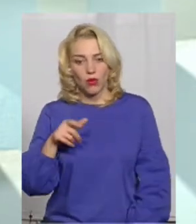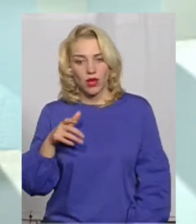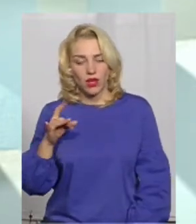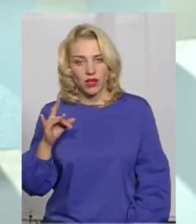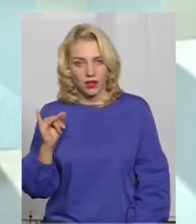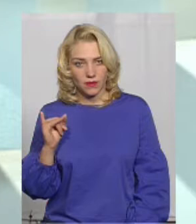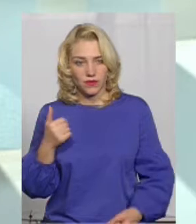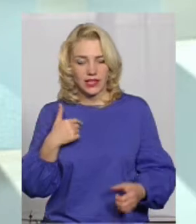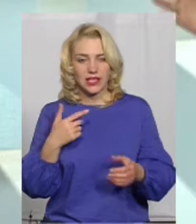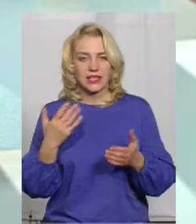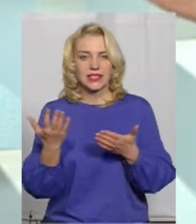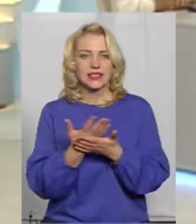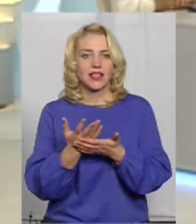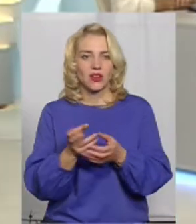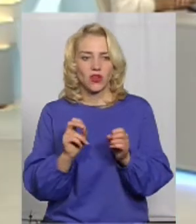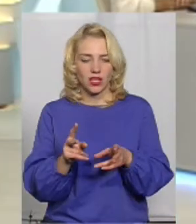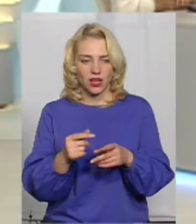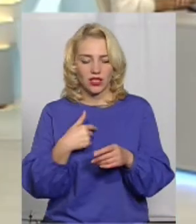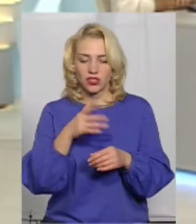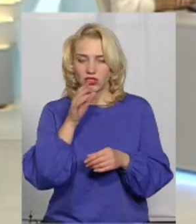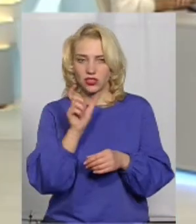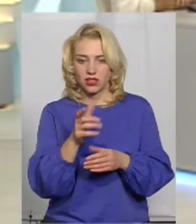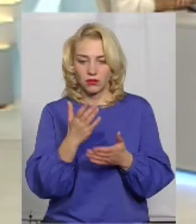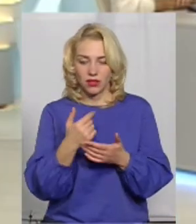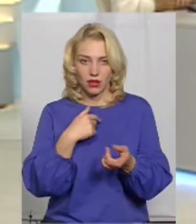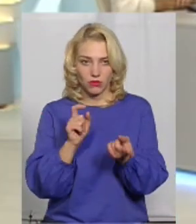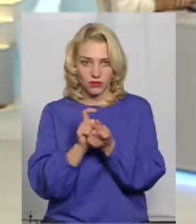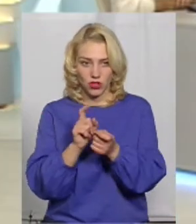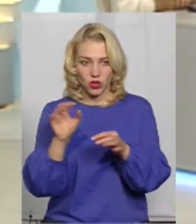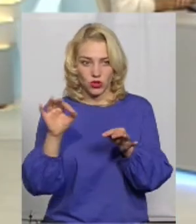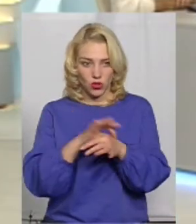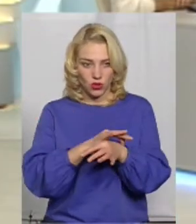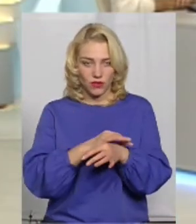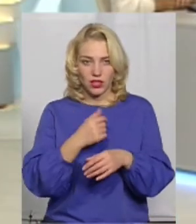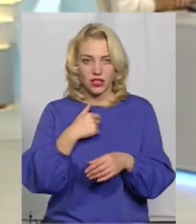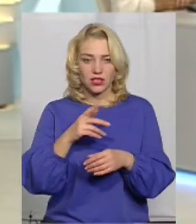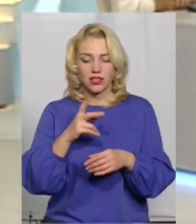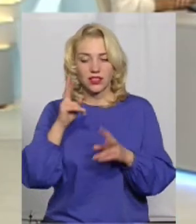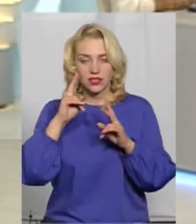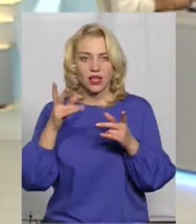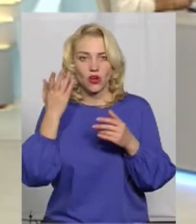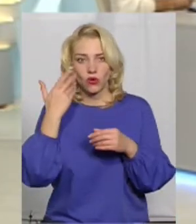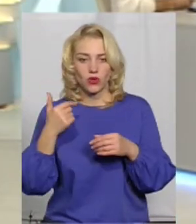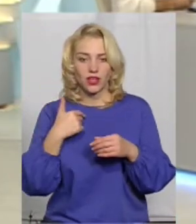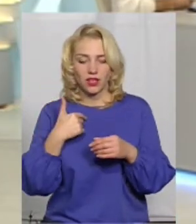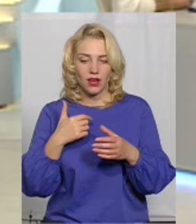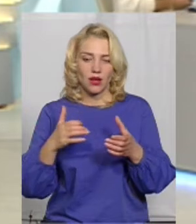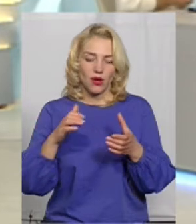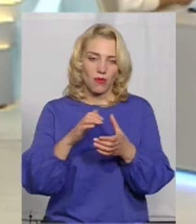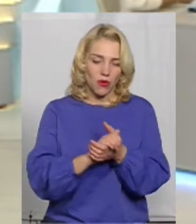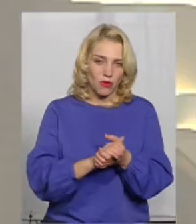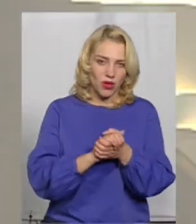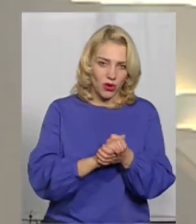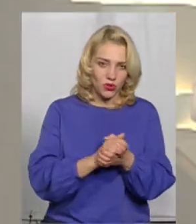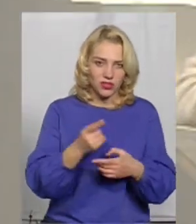серіал, який в проміжок всього часу. Якщо я сьогодні посварилася з чоловіком, то там незвідомо, коли я помирюся, не в наступній серії, чи це буде